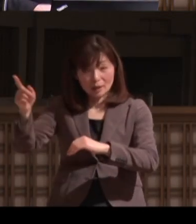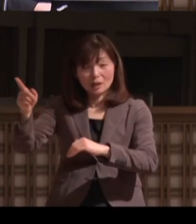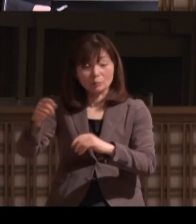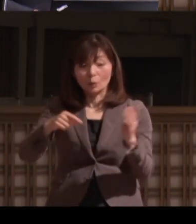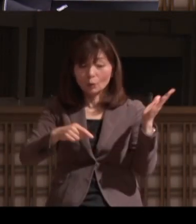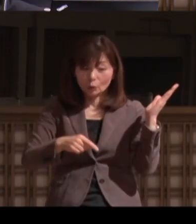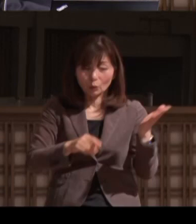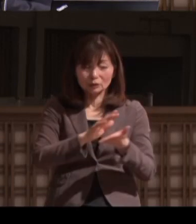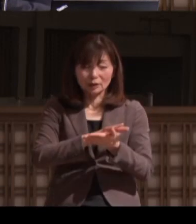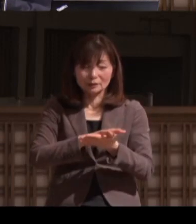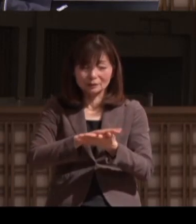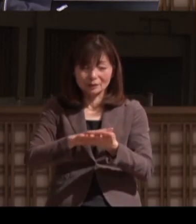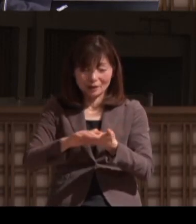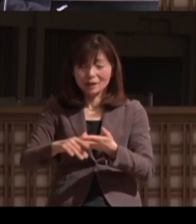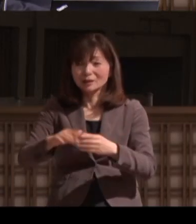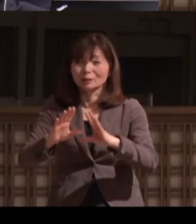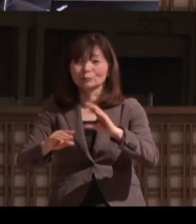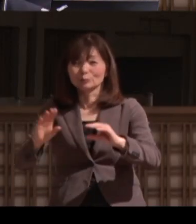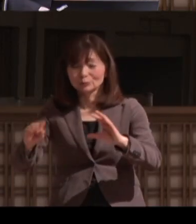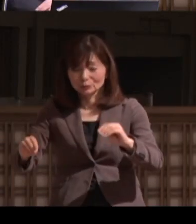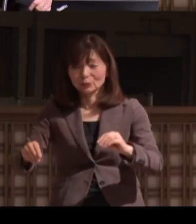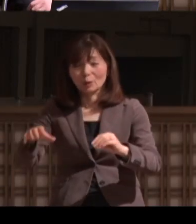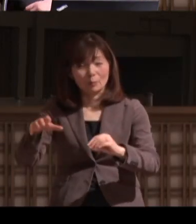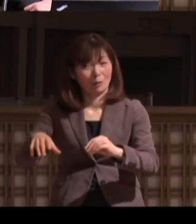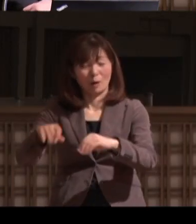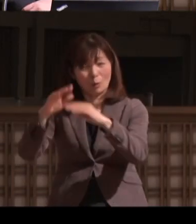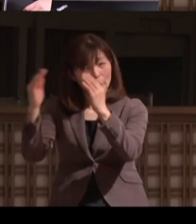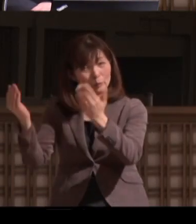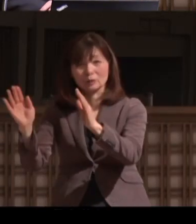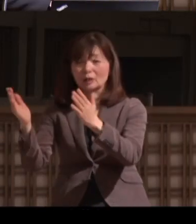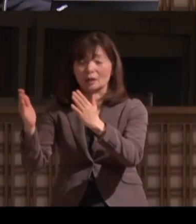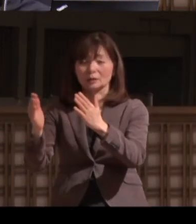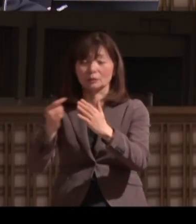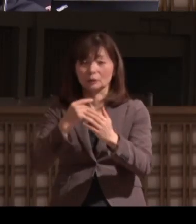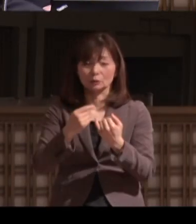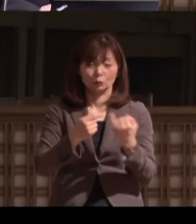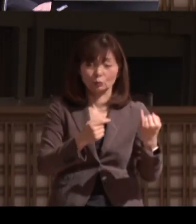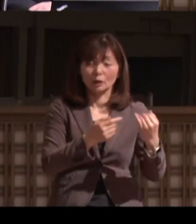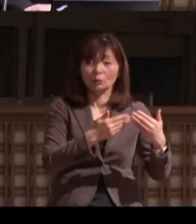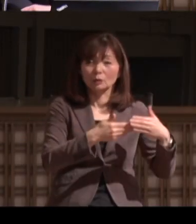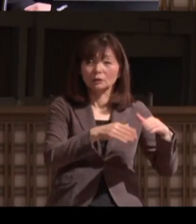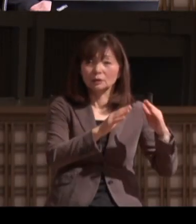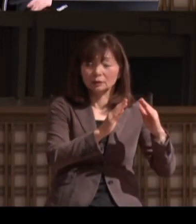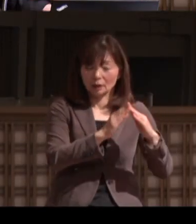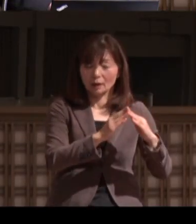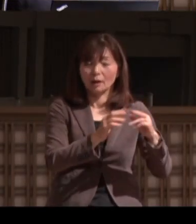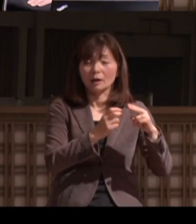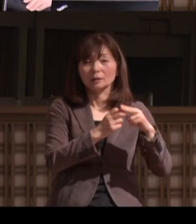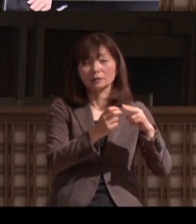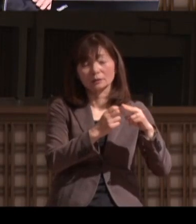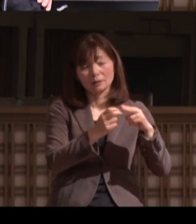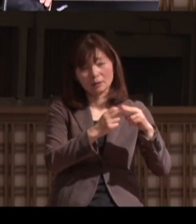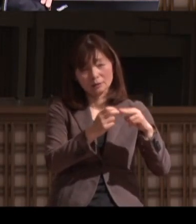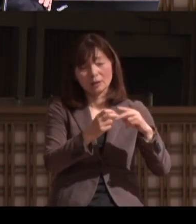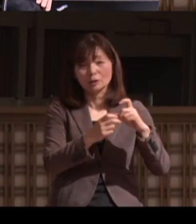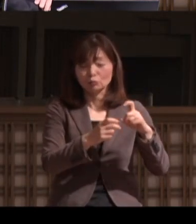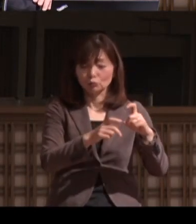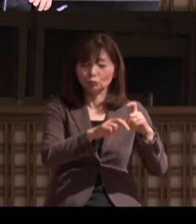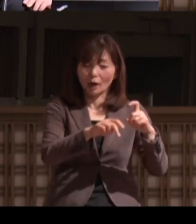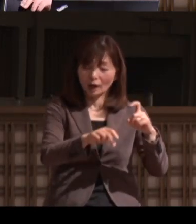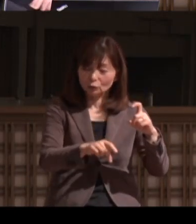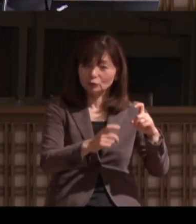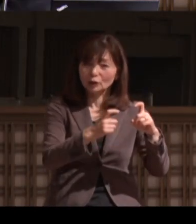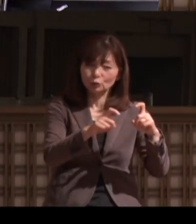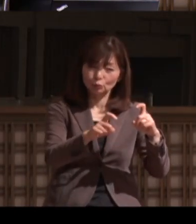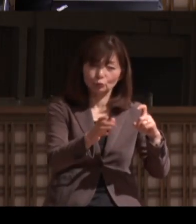ありませんえ私の妻の実家は広島市から電車で15分そっから徒歩10分ぐらいそれで